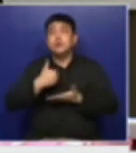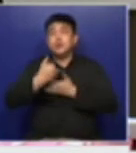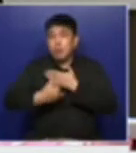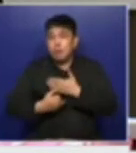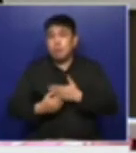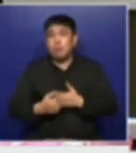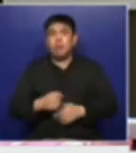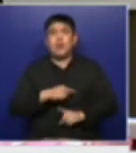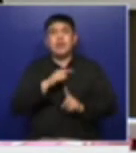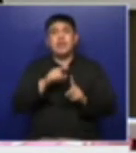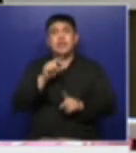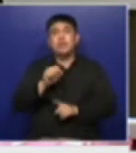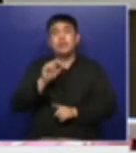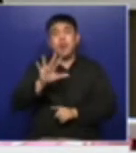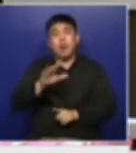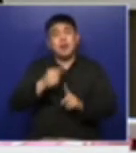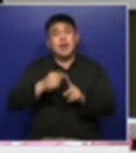าคม